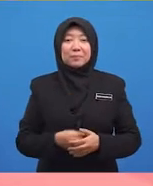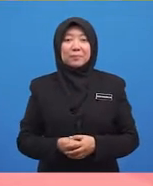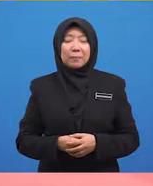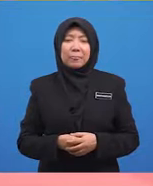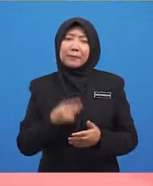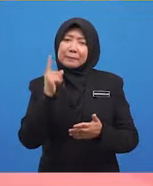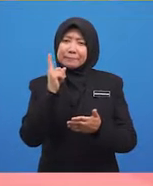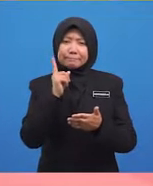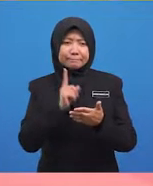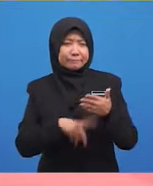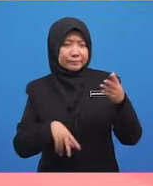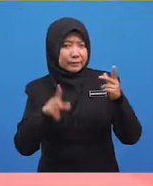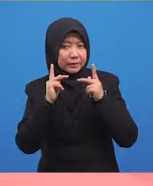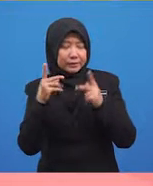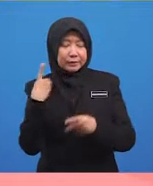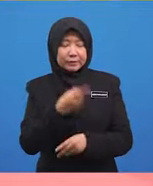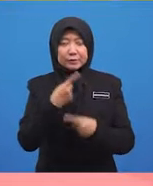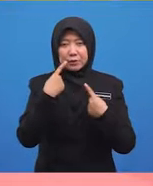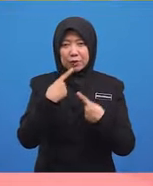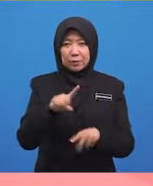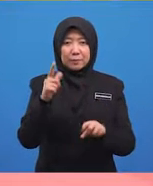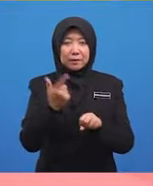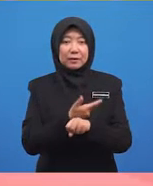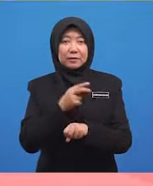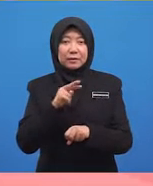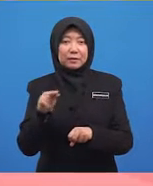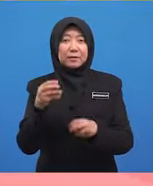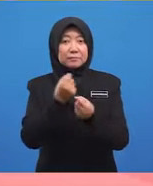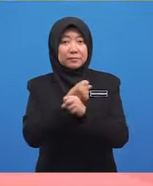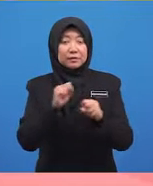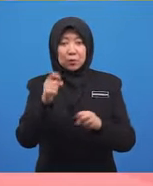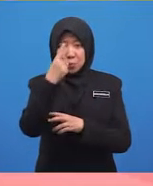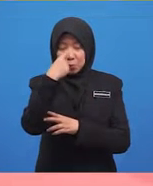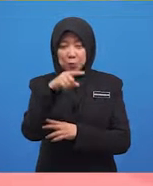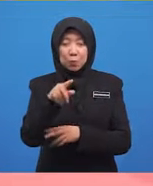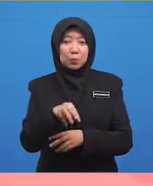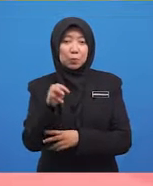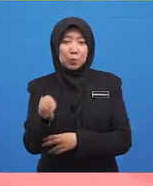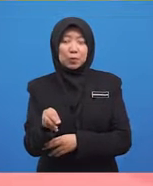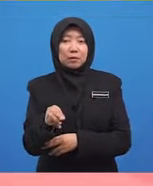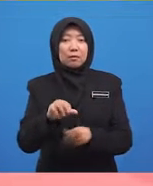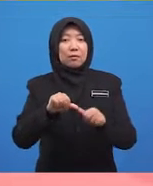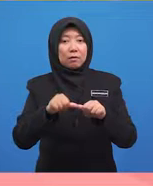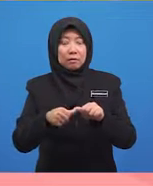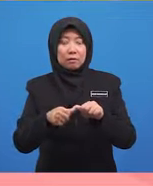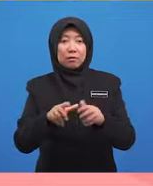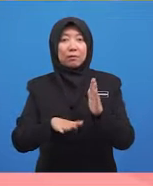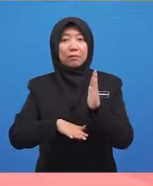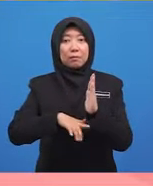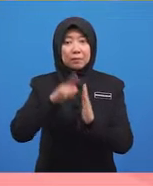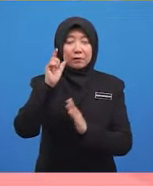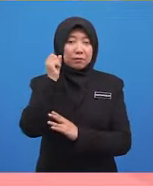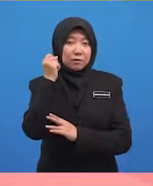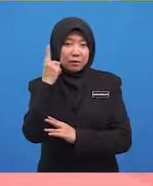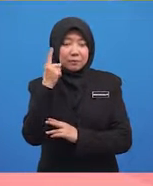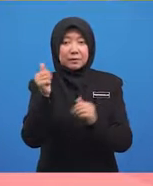Apa kata kita jawab latihan yang Cikgu Lia sediakan untuk kamu agar kamu lebih faham berkenaan